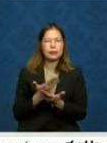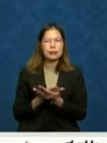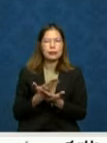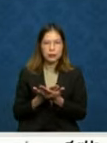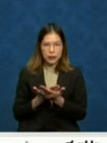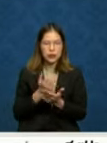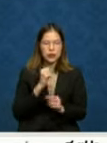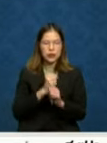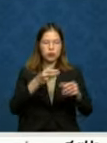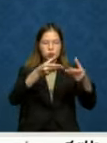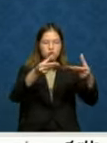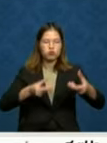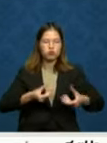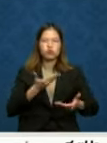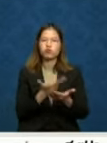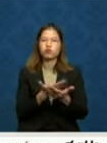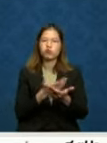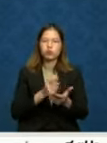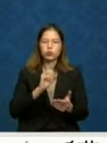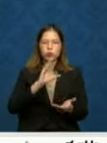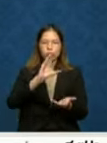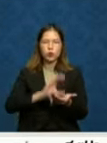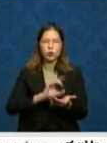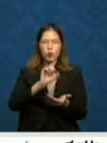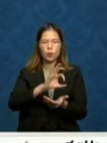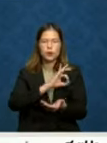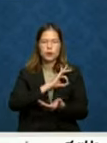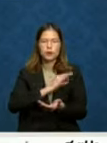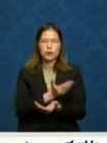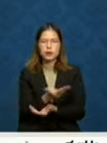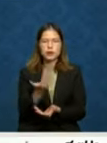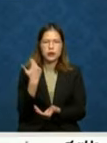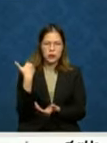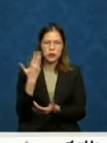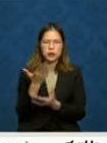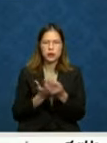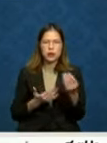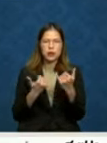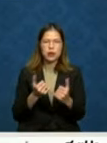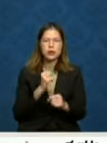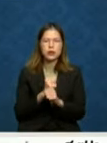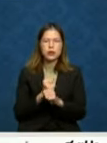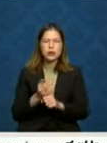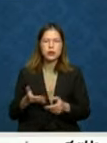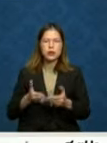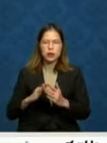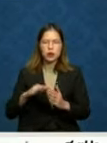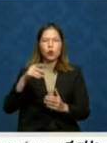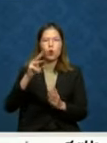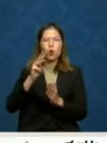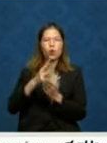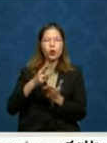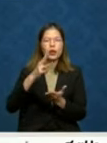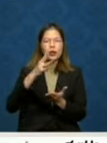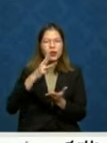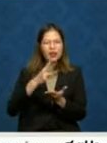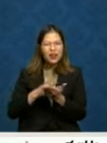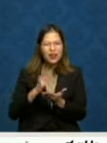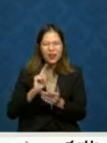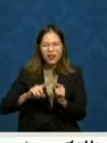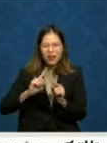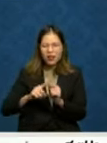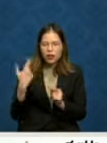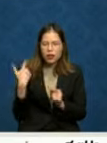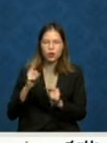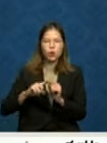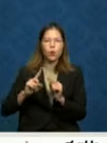19,204,260.87 บาทรายงานการเงินของกองทุนเพื่อผู้เคยเป็นสมาชิกรัฐสภาจัดทำขึ้นตามพระราชบัญญัติวินัยการเงินการคลังของภา